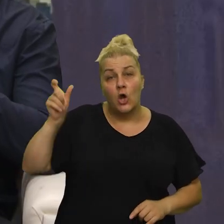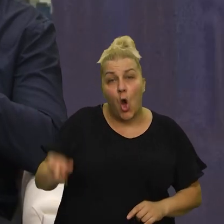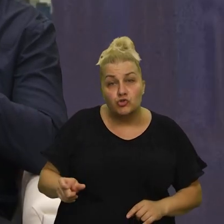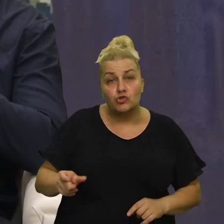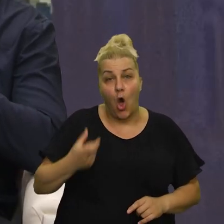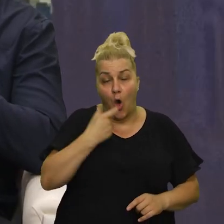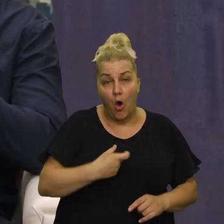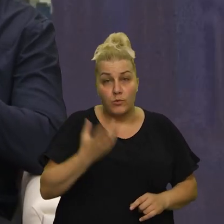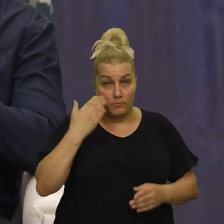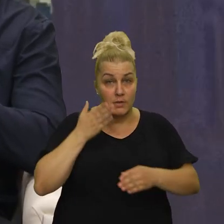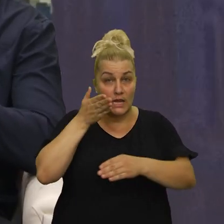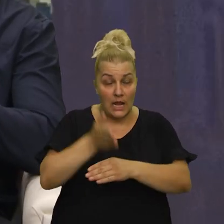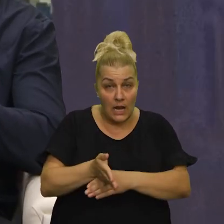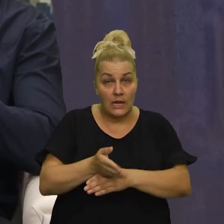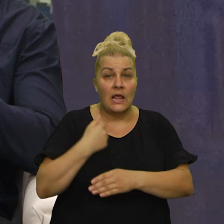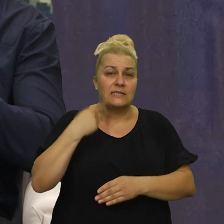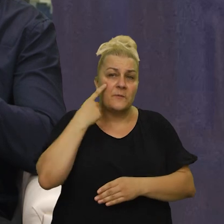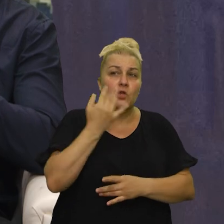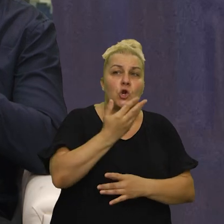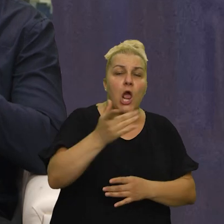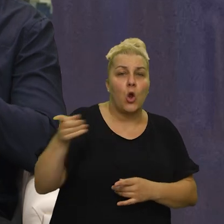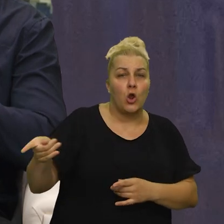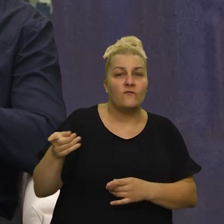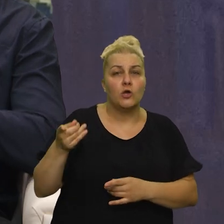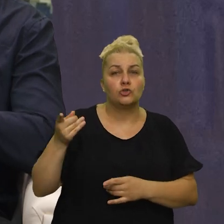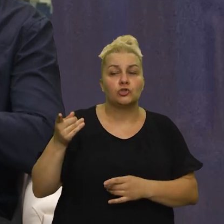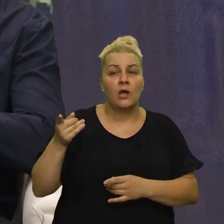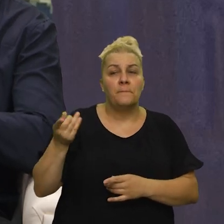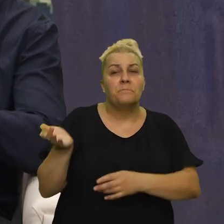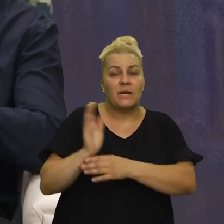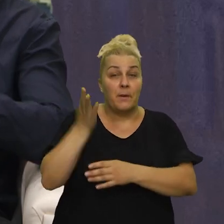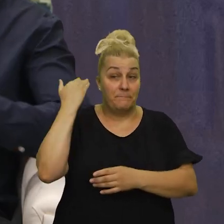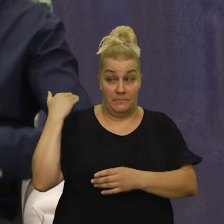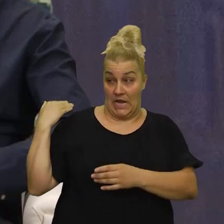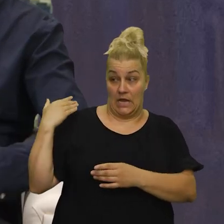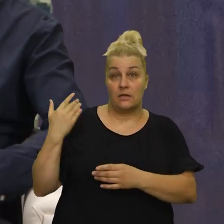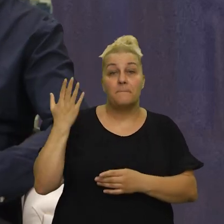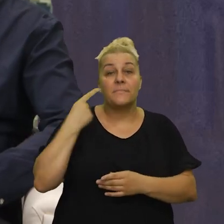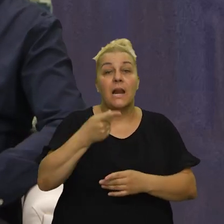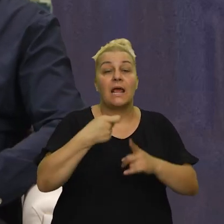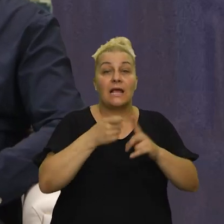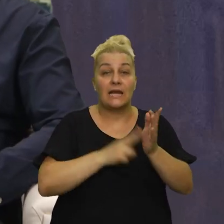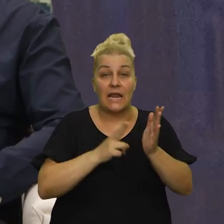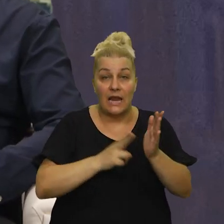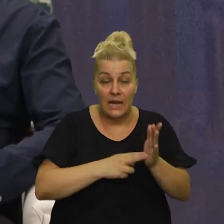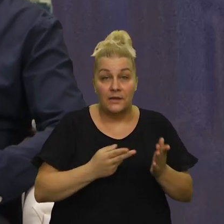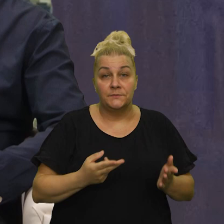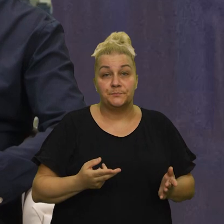dio vaših pripadnika u Hrvatskom kraljevskom gradu Kninu, evo prije par dana na jedan dostojanstven